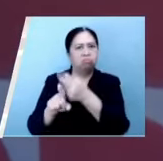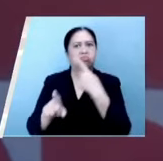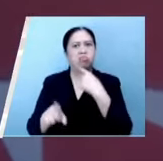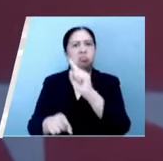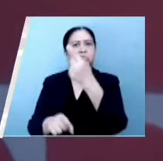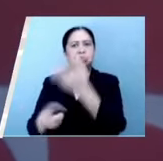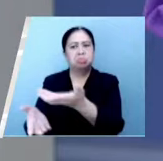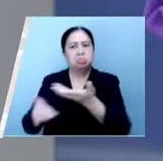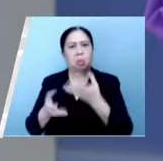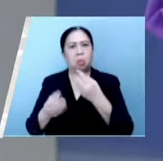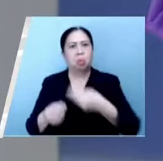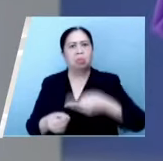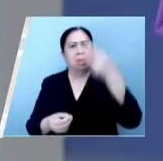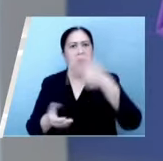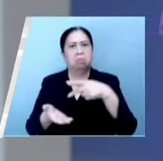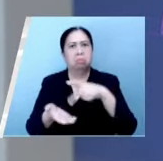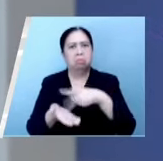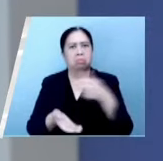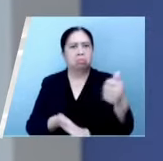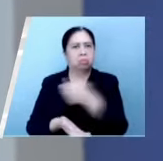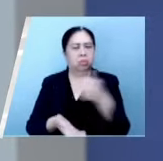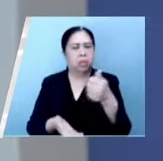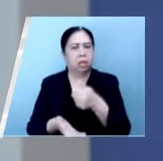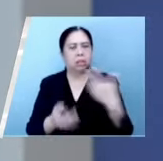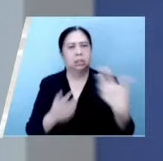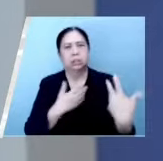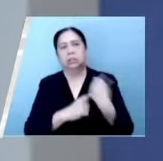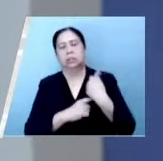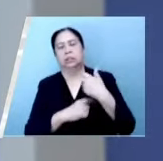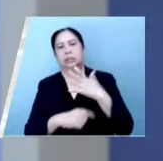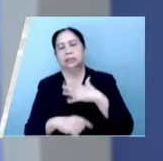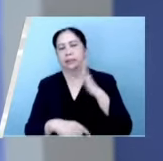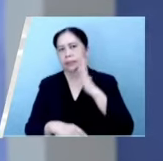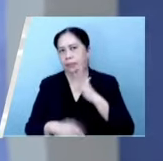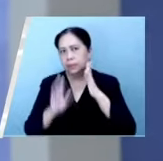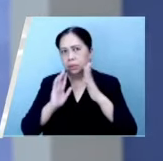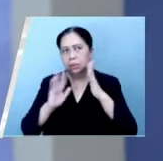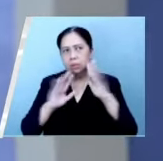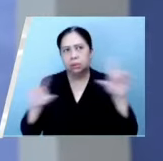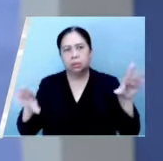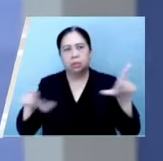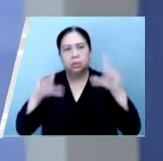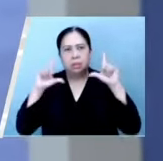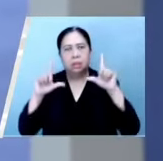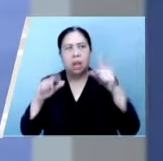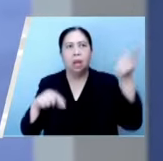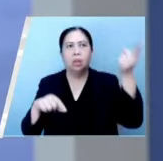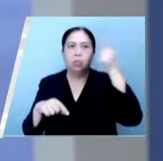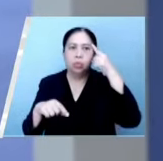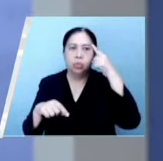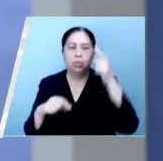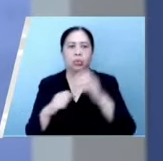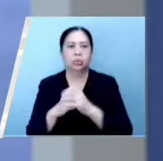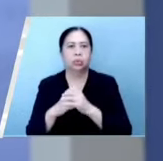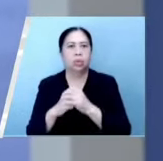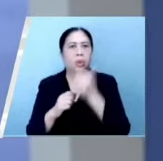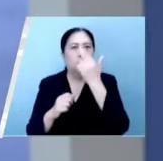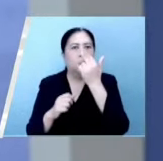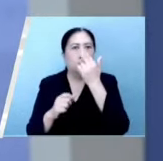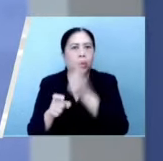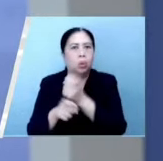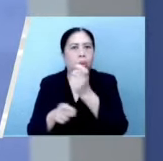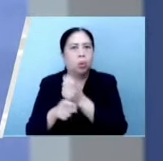ng mataas na pamasahe. Apektado na raw ang kabuhayan ng driver ng insidenteng akala umano niya ay biroang pang